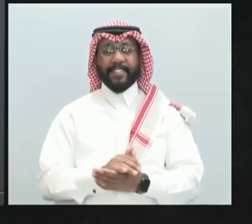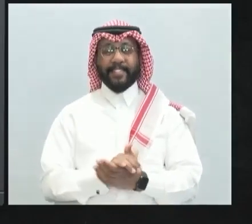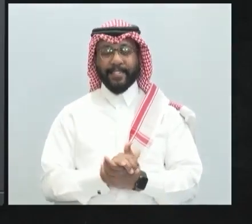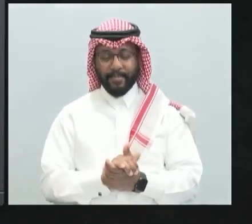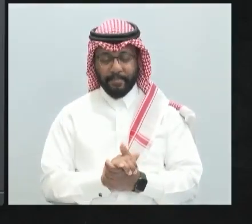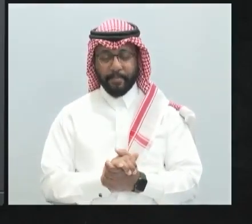الله وبركاته